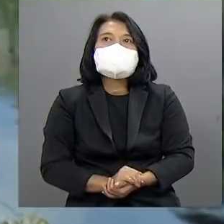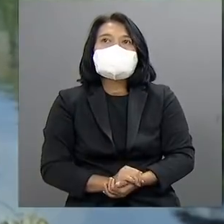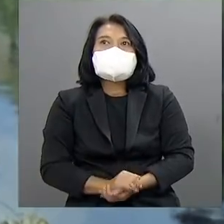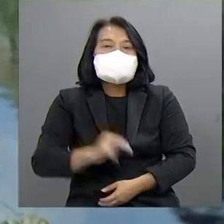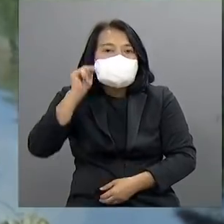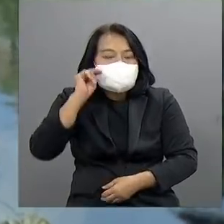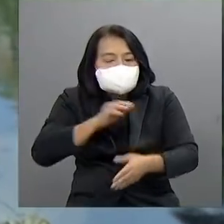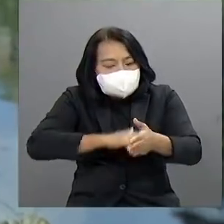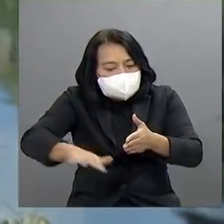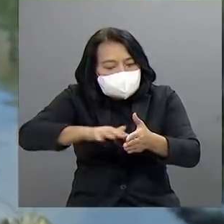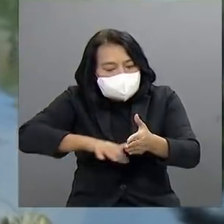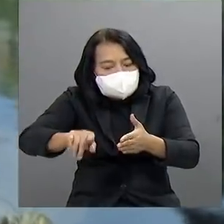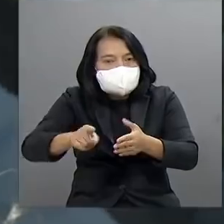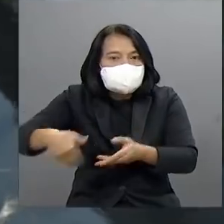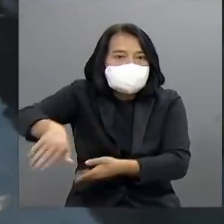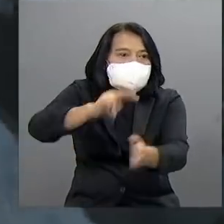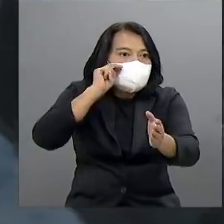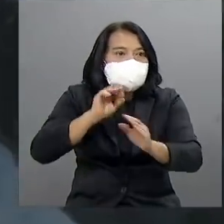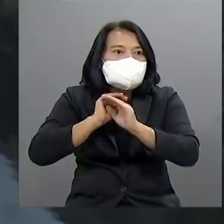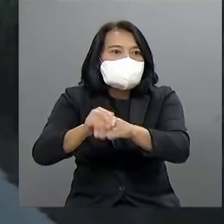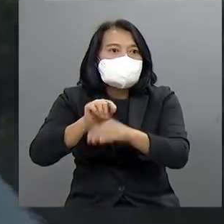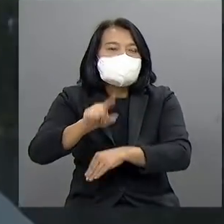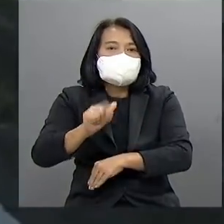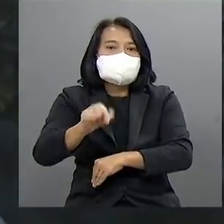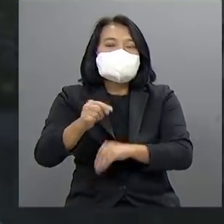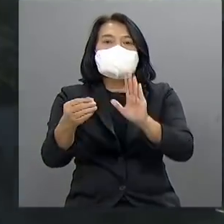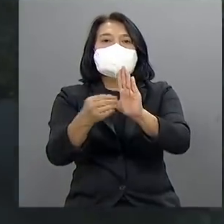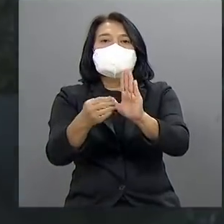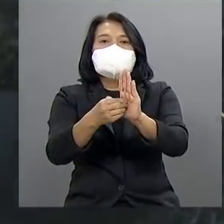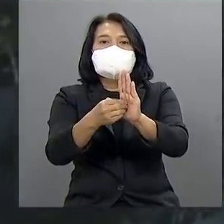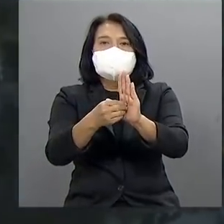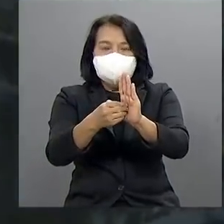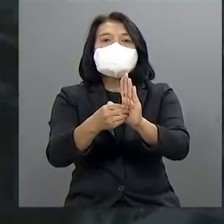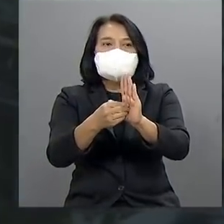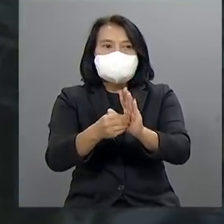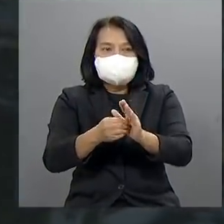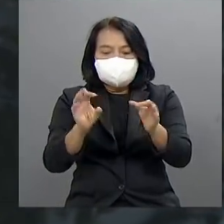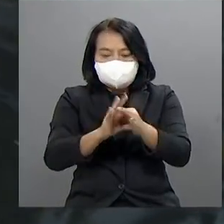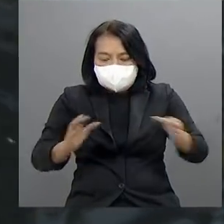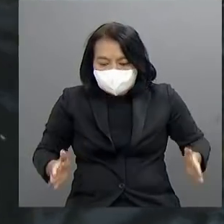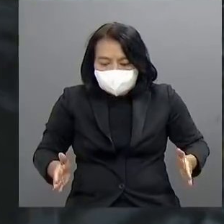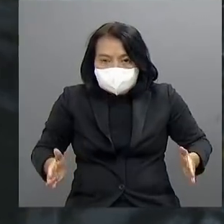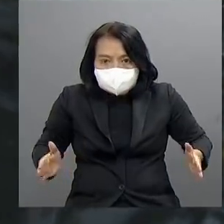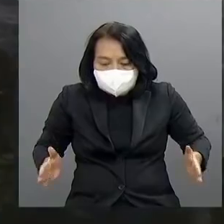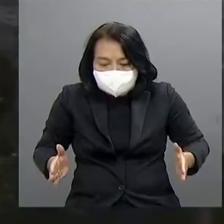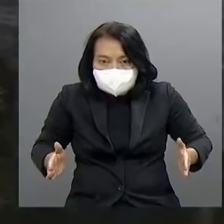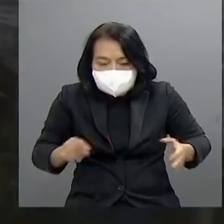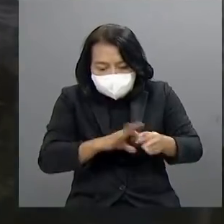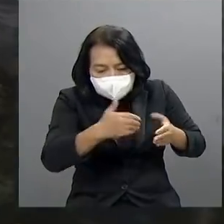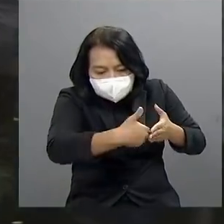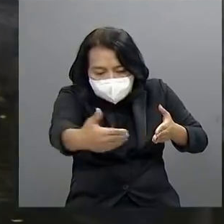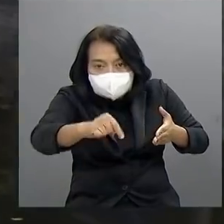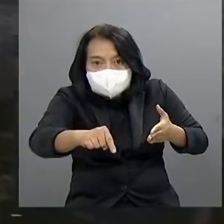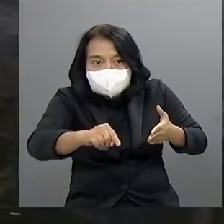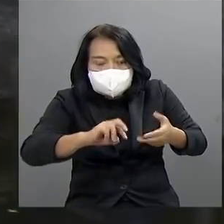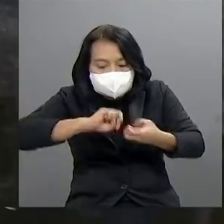าดพร้าวคลองหลักของกรุงเทพมหานครค่ะการก่อสร้างเขื่อนกั้นตลิ่งที่ไม่เสร็จก็จะมีผลต่อปัญหาระบบการระบายน้ำของกรุงเทพมห